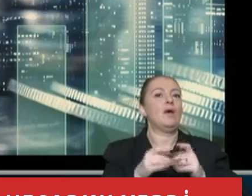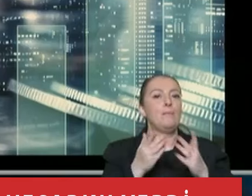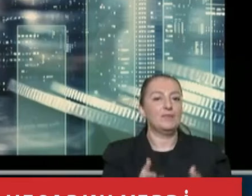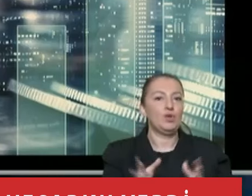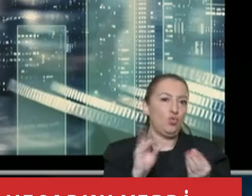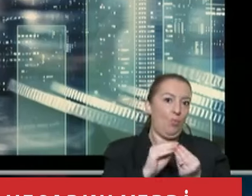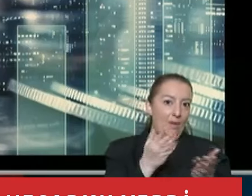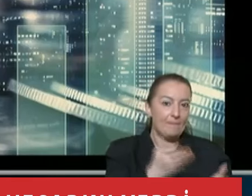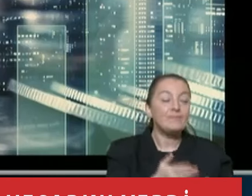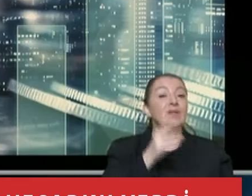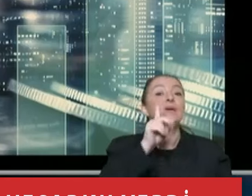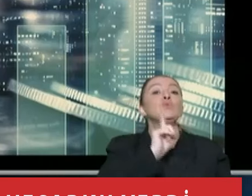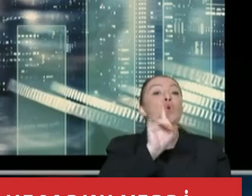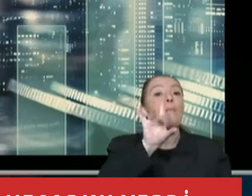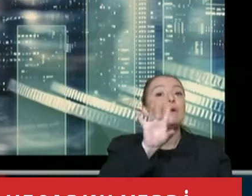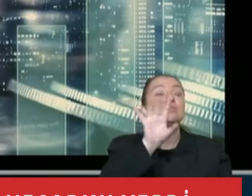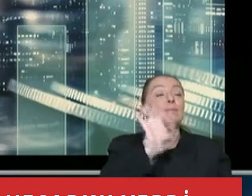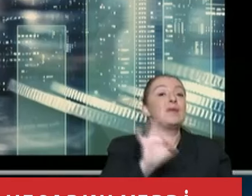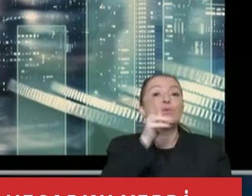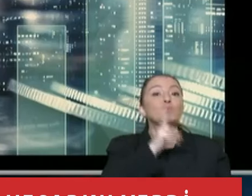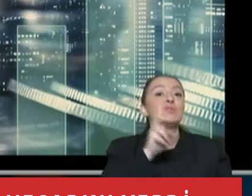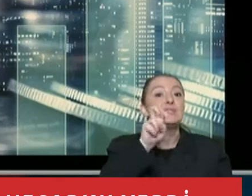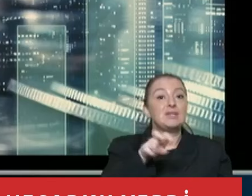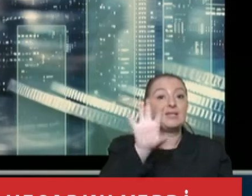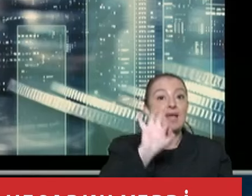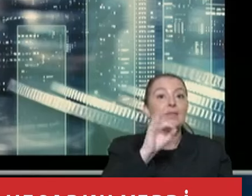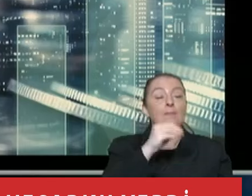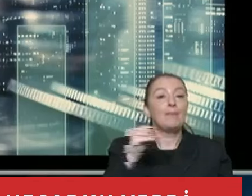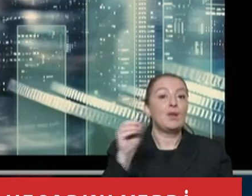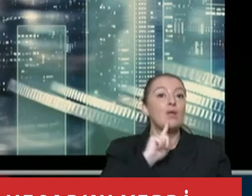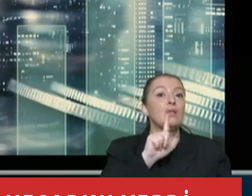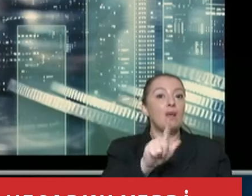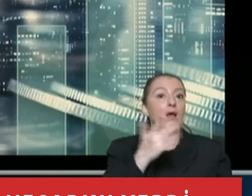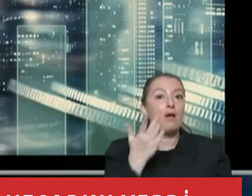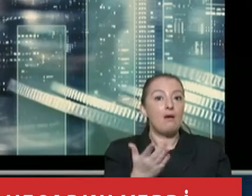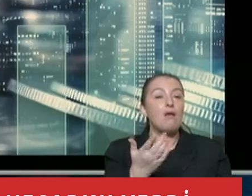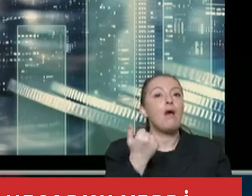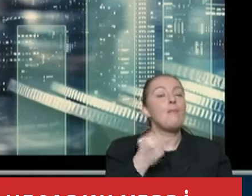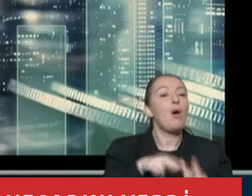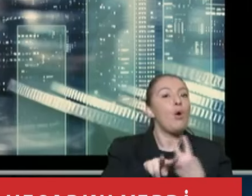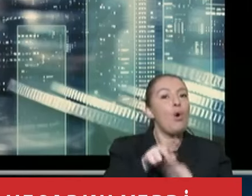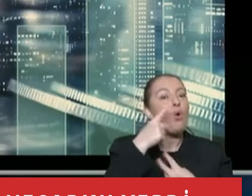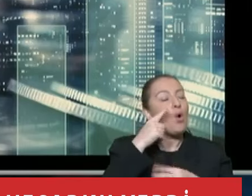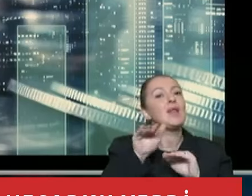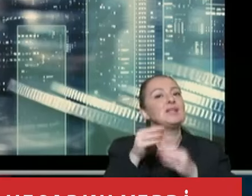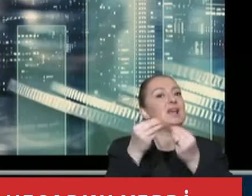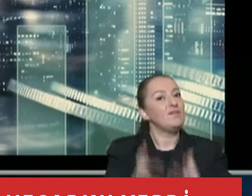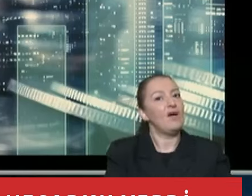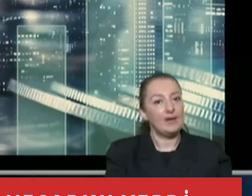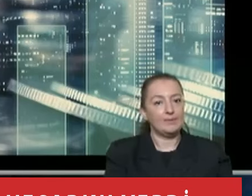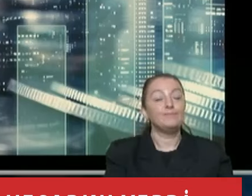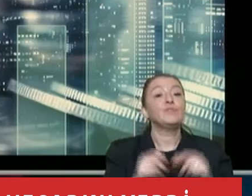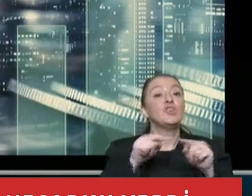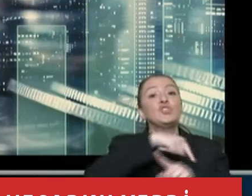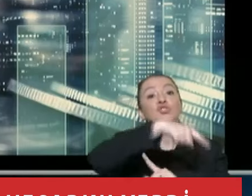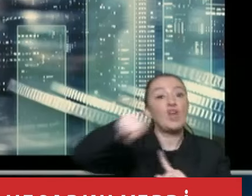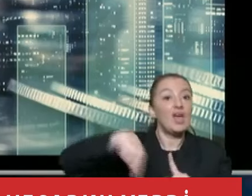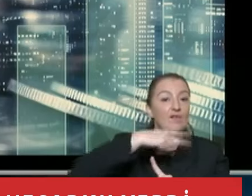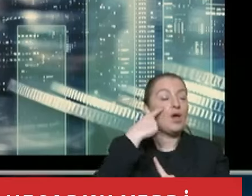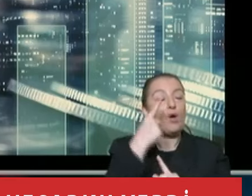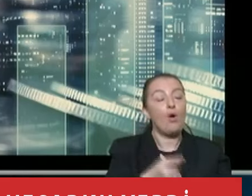115 milyar 380 milyon lira ile ulaşımı destekledik çevre